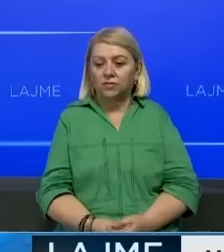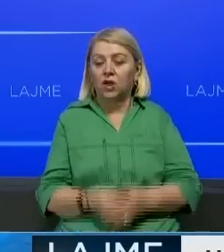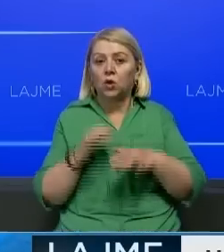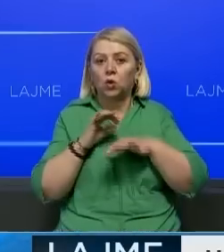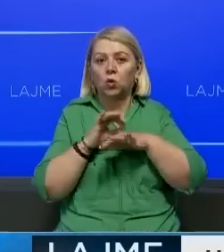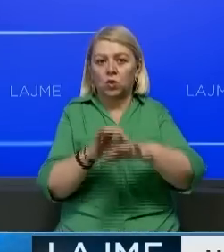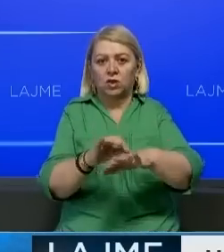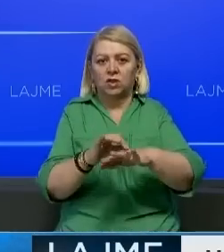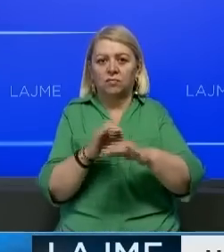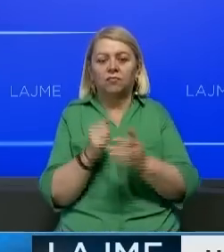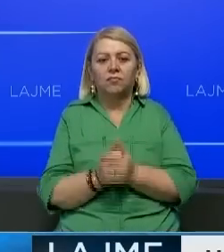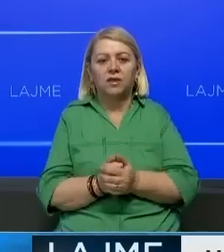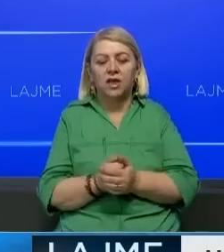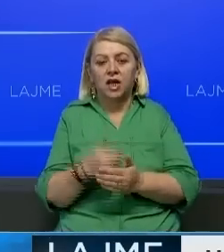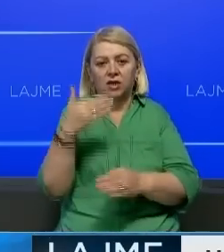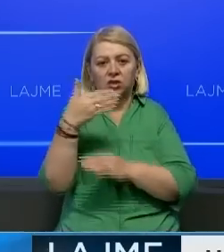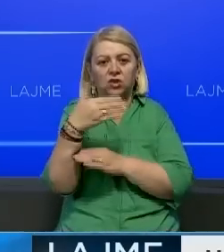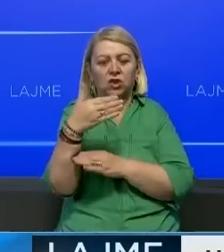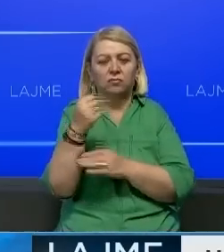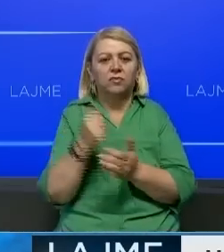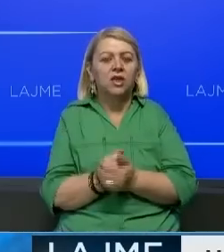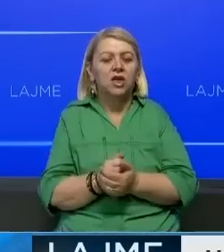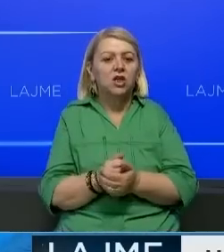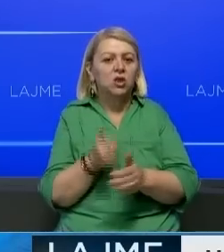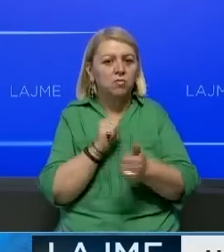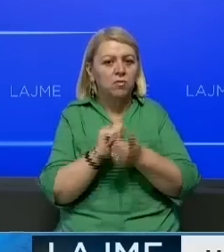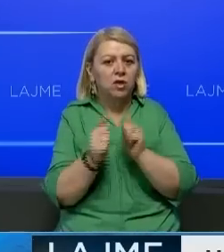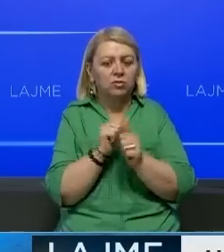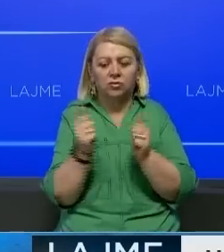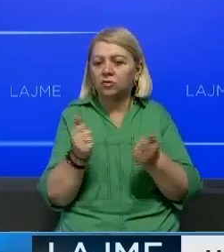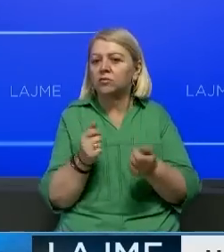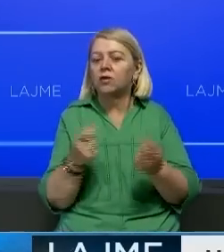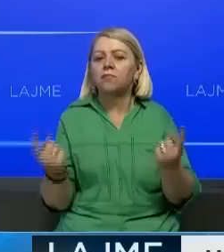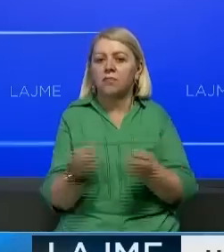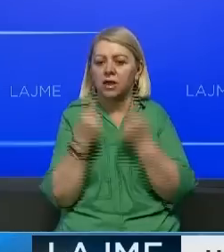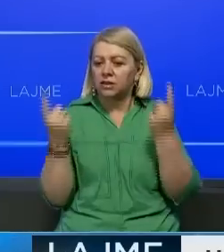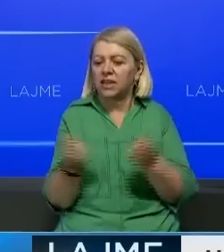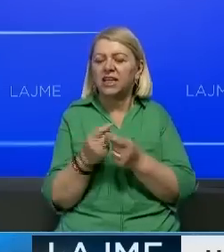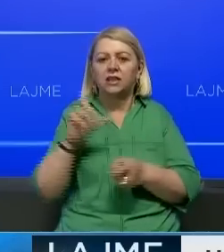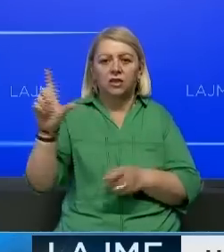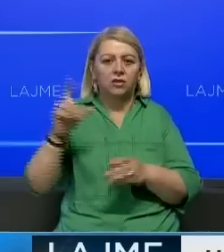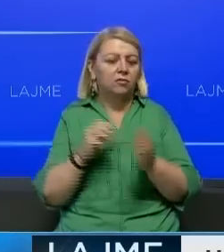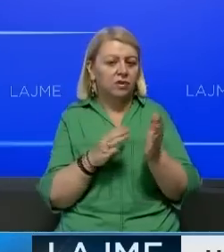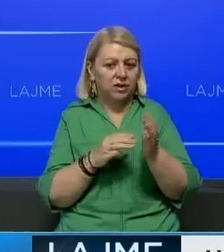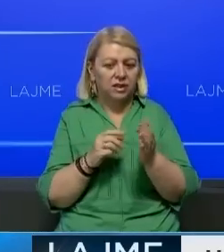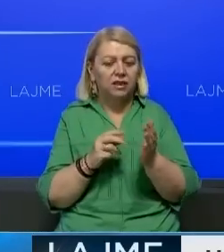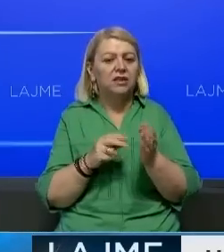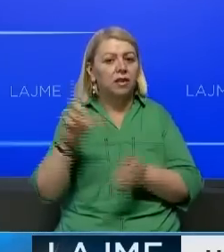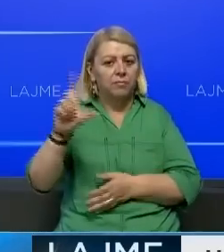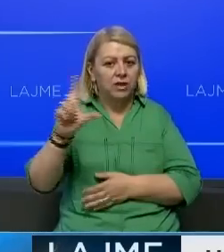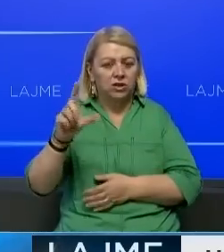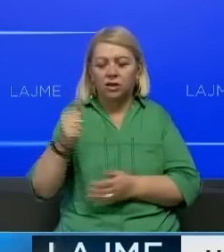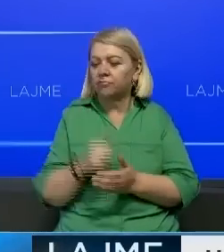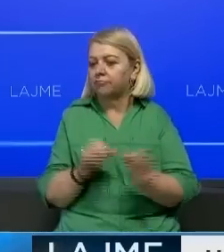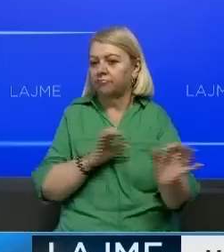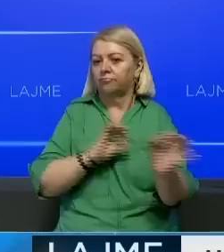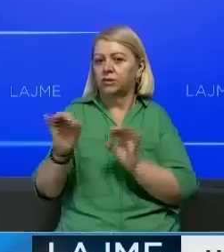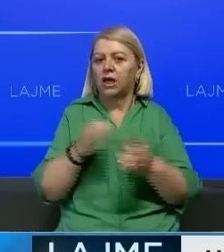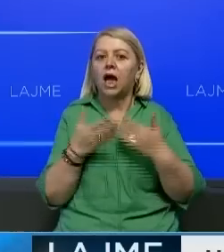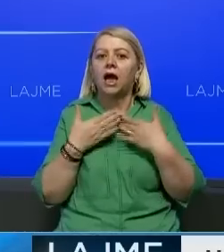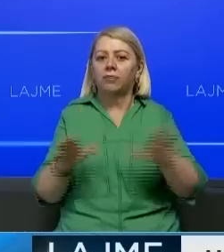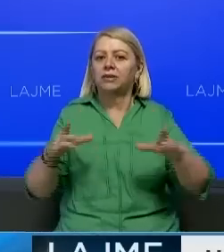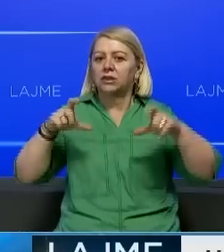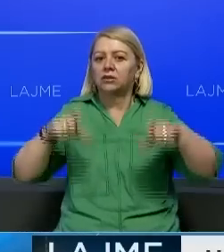Kryeshefi ekzekutiv në ndërmarrjen lokale Sport Marketing, Liridon Lapashtica, tha se janë bërë të gjitha përgatitjet e nevojshme për